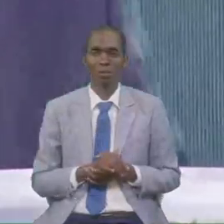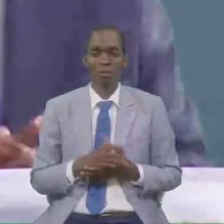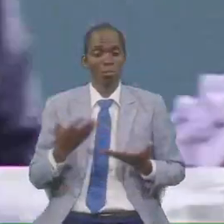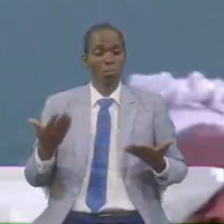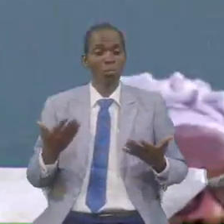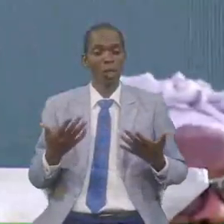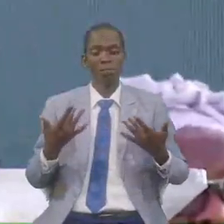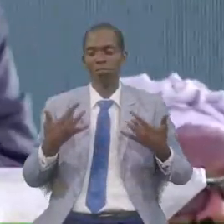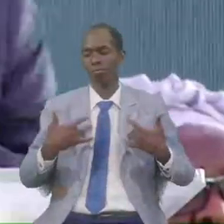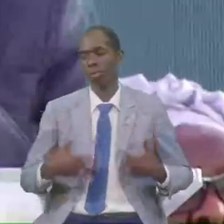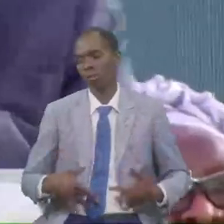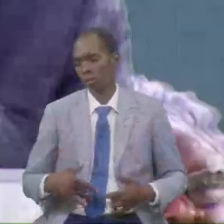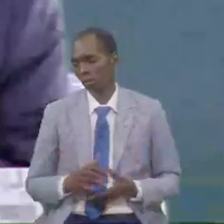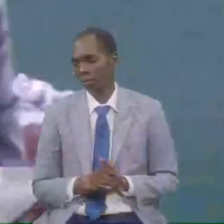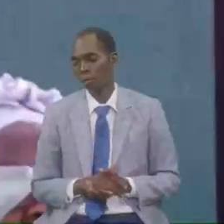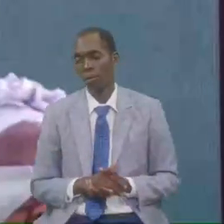Il n'y a plus de courage.